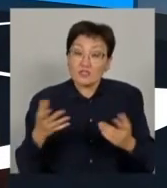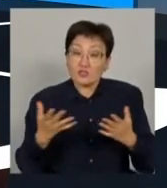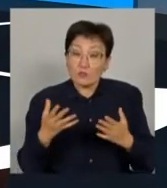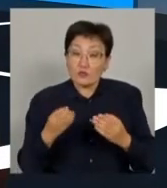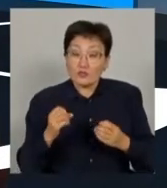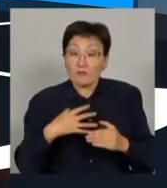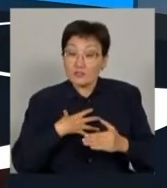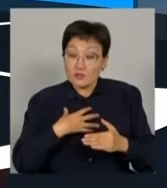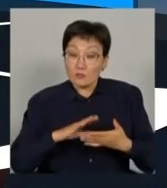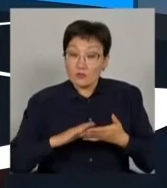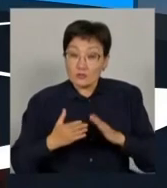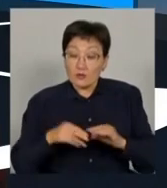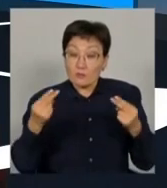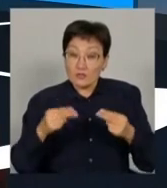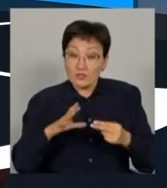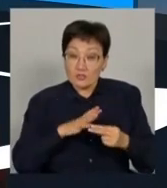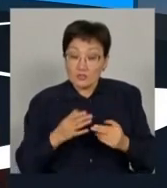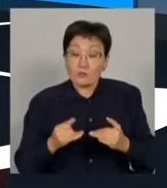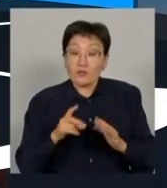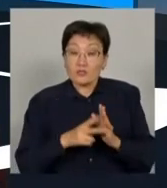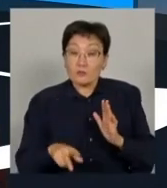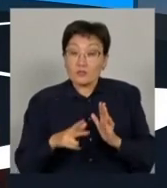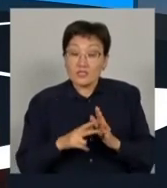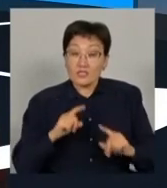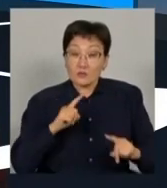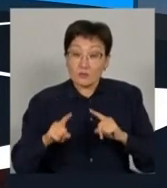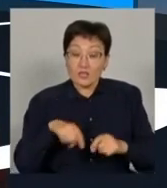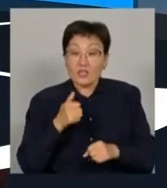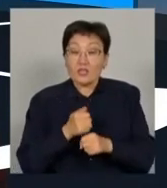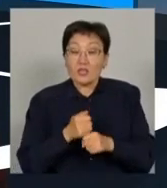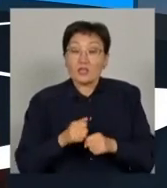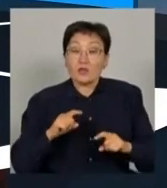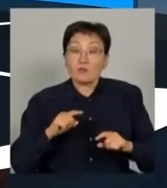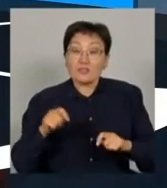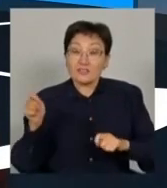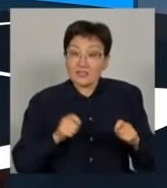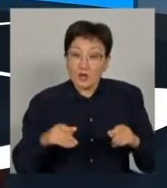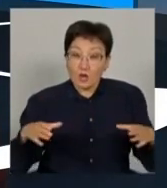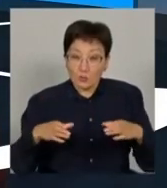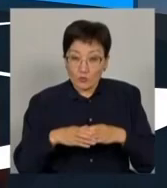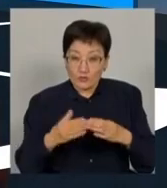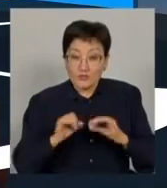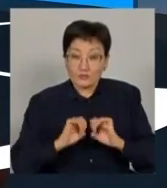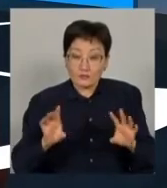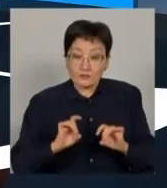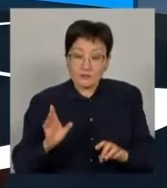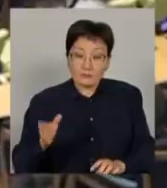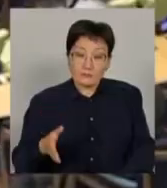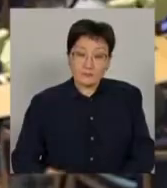том какие еще важные соглашения подписаны на 78 сессии Генеральной Ассамблеи ООН в материале мира